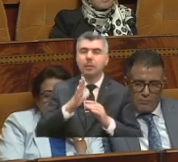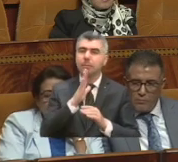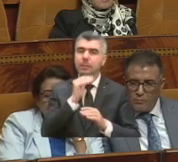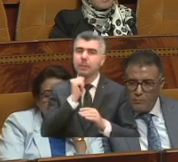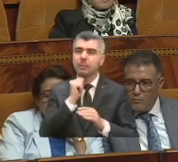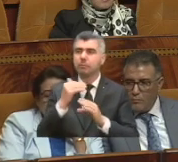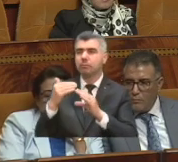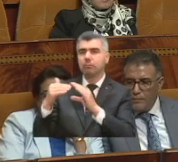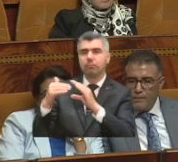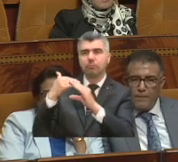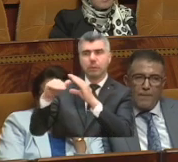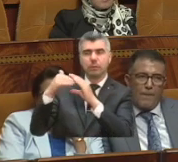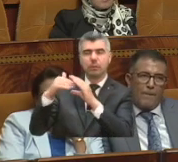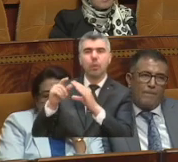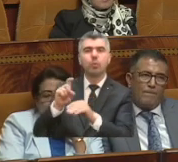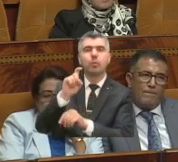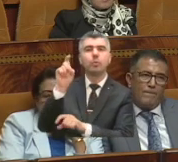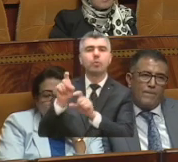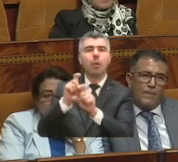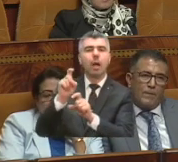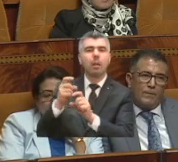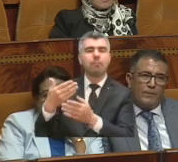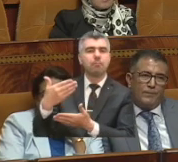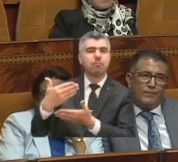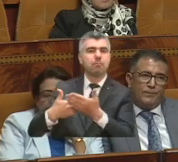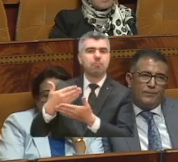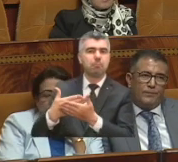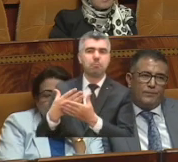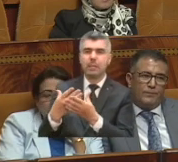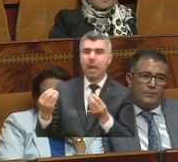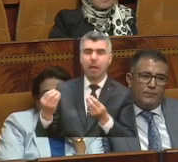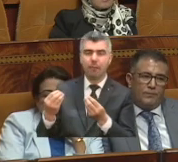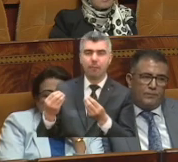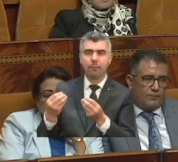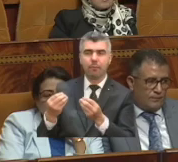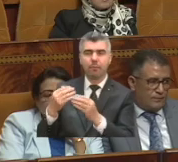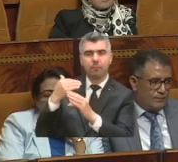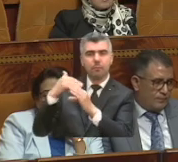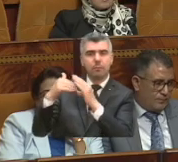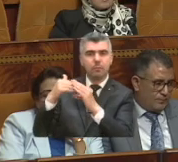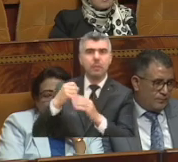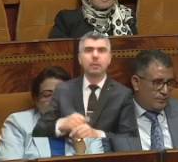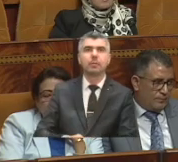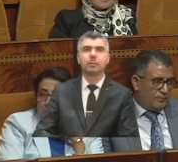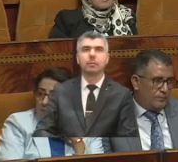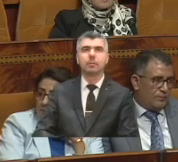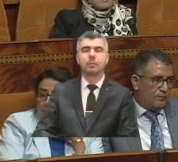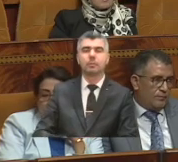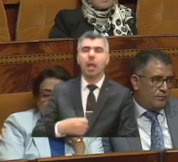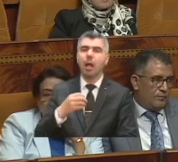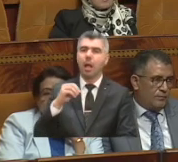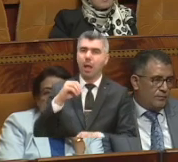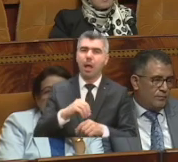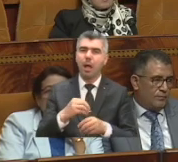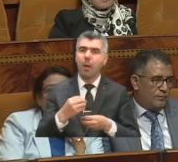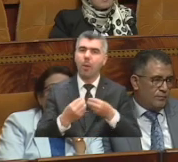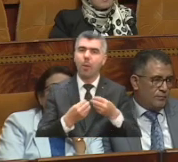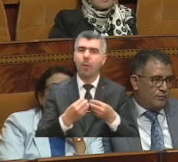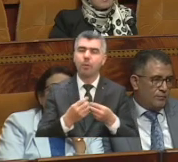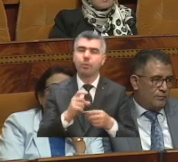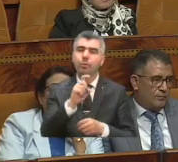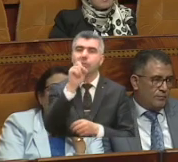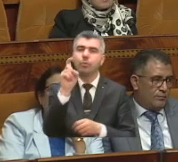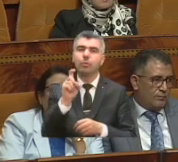لكم سؤالات كثيرة، هذا طلبات كثيرة للإنترنت. ناخذوا جماعات أخرى كجماعة